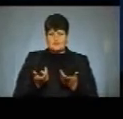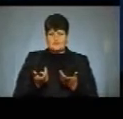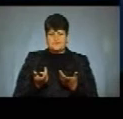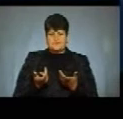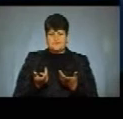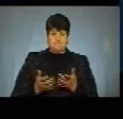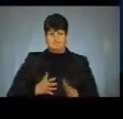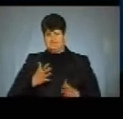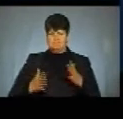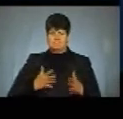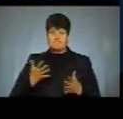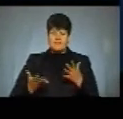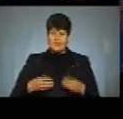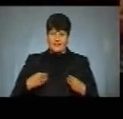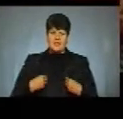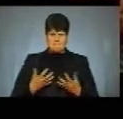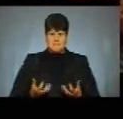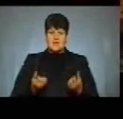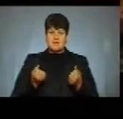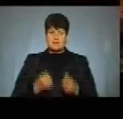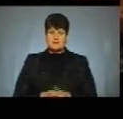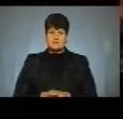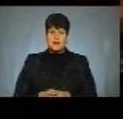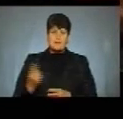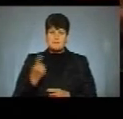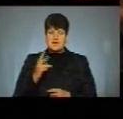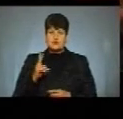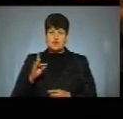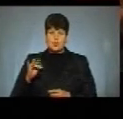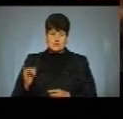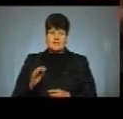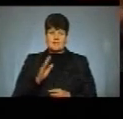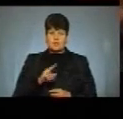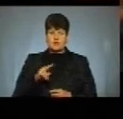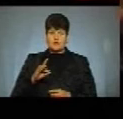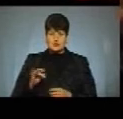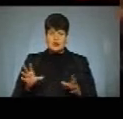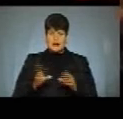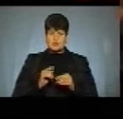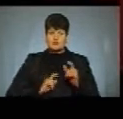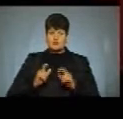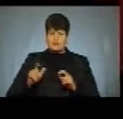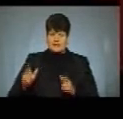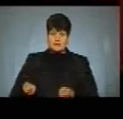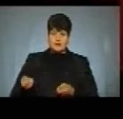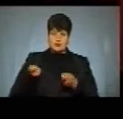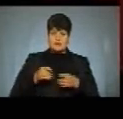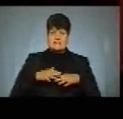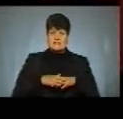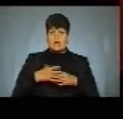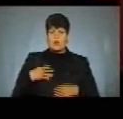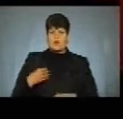такого драйву, можна висловитися, воно дає підтримки. Першокурсник Віктор Поночовний разом із студентами інших курсів везе сітки до